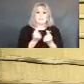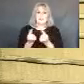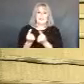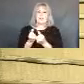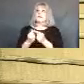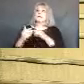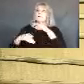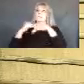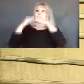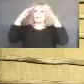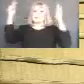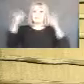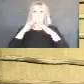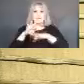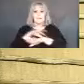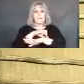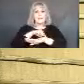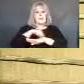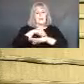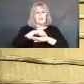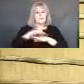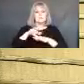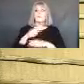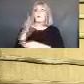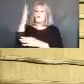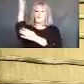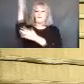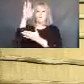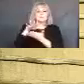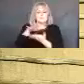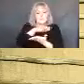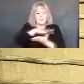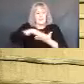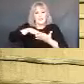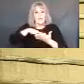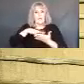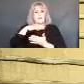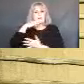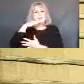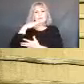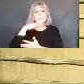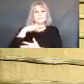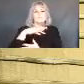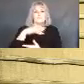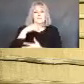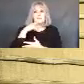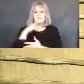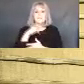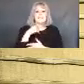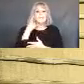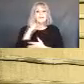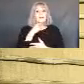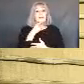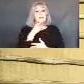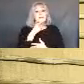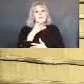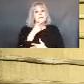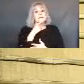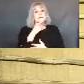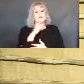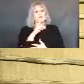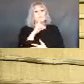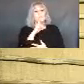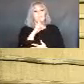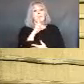die aarde. Petrus sê, al Gods heilige profete het nog al die tyd beloof, anders